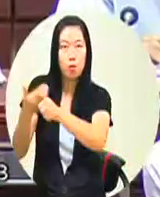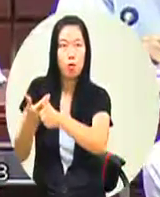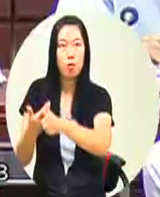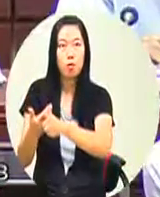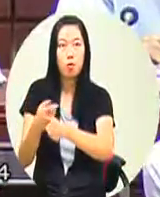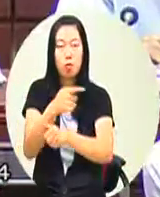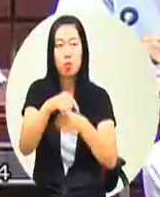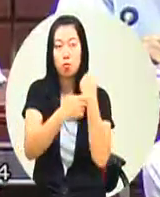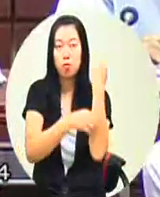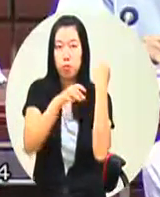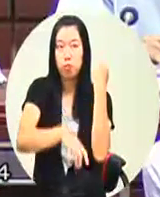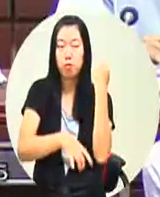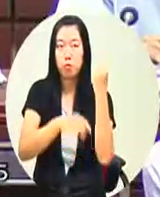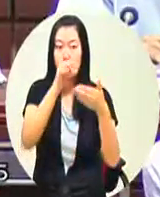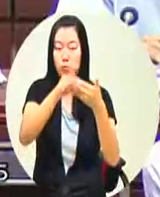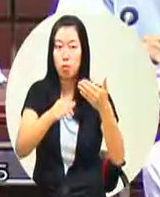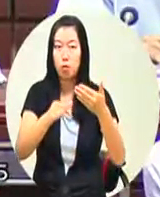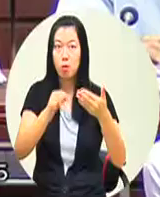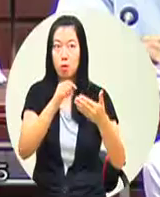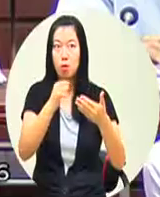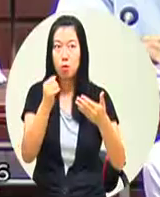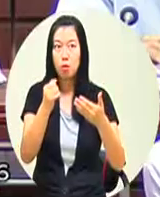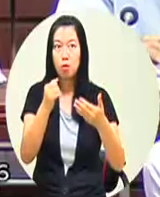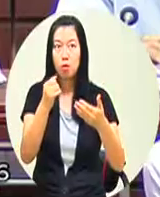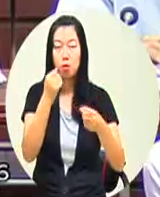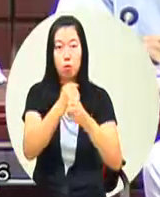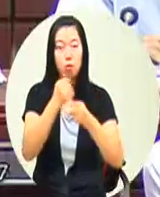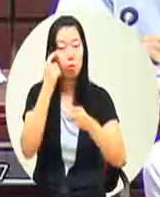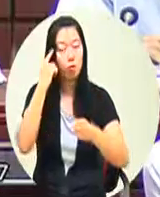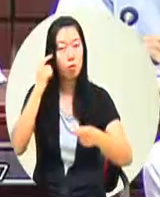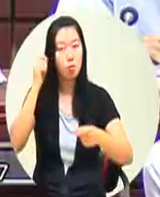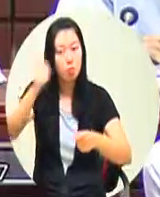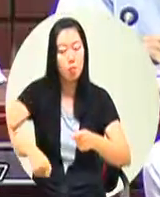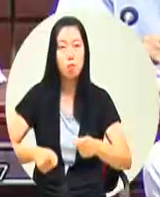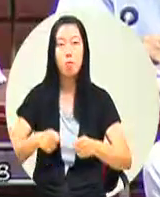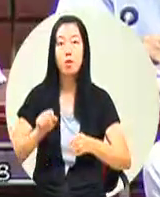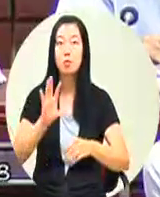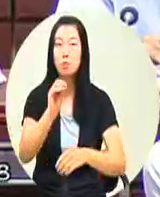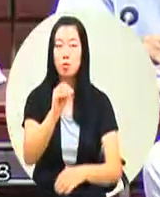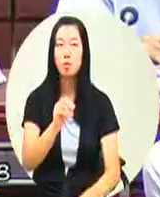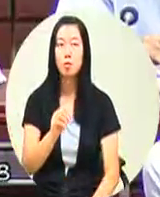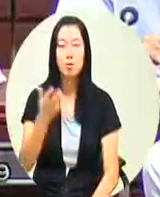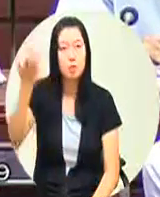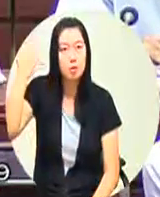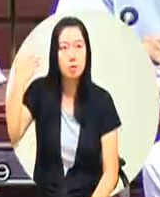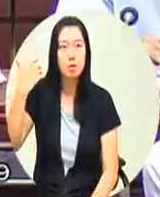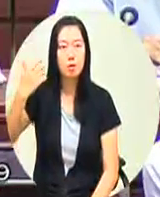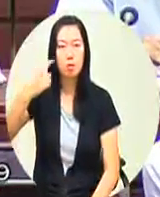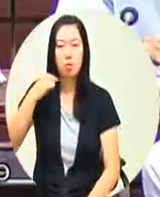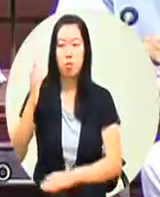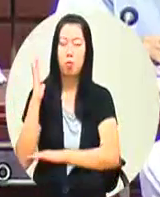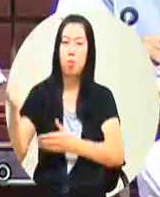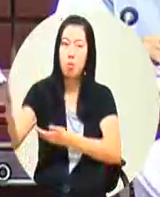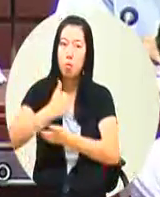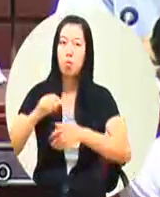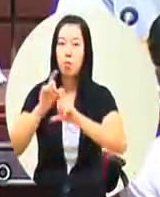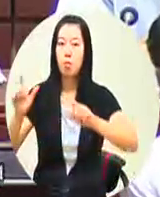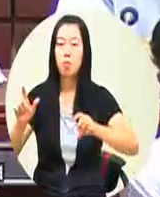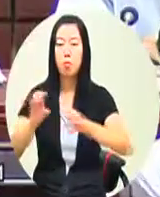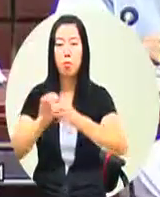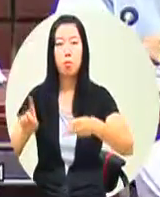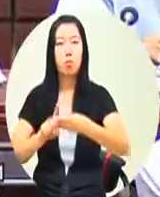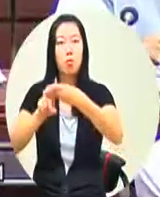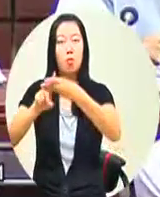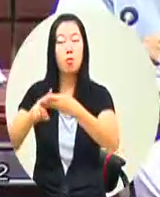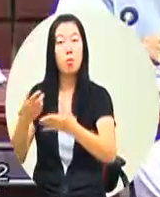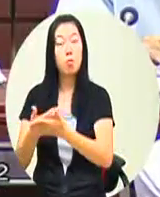法院有一些判决的那个措施，那如果没有的话，比如说以前早期被我们征收大地主，那怎么办呢？